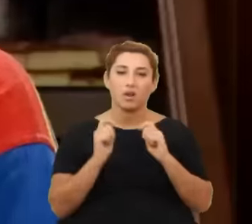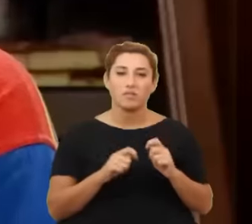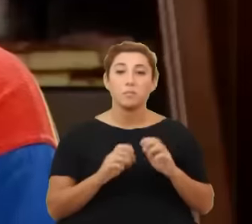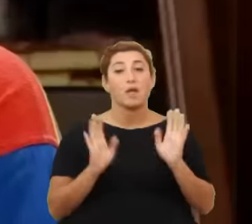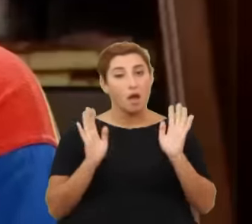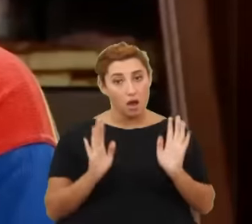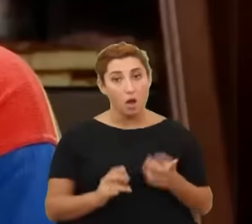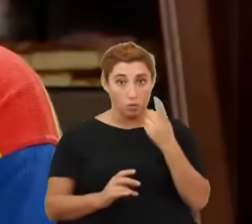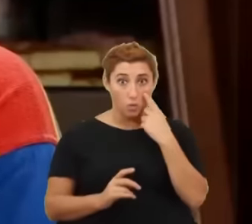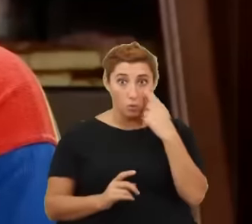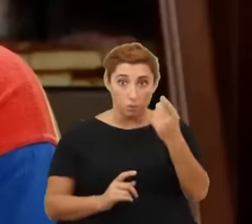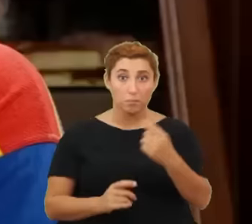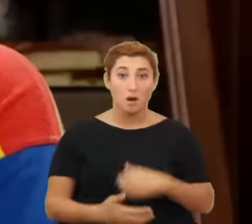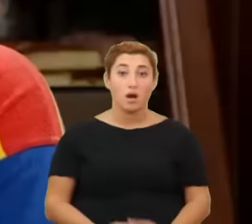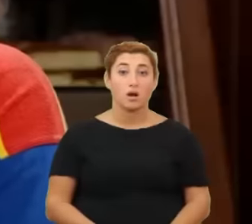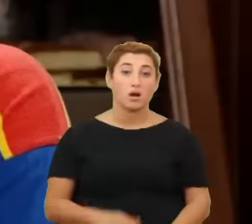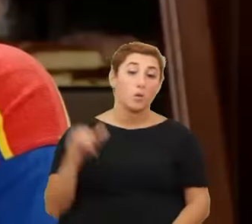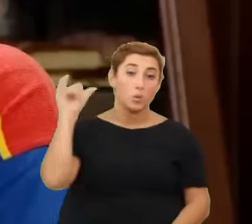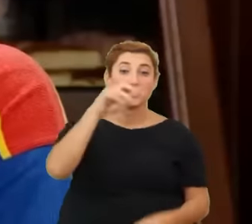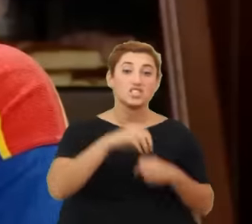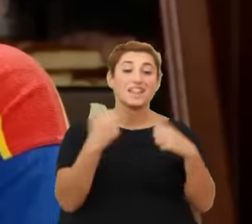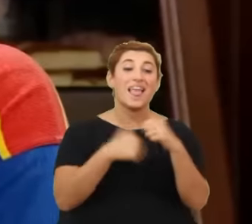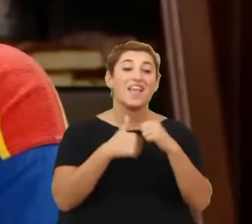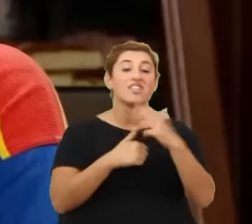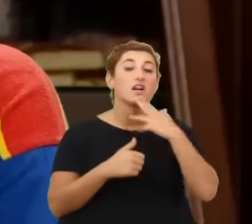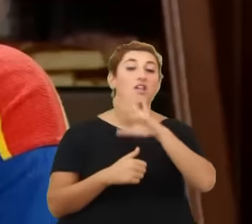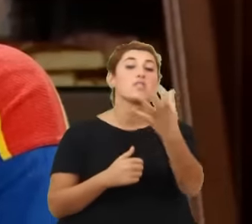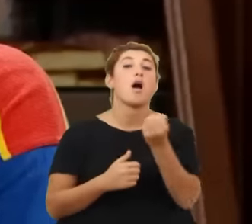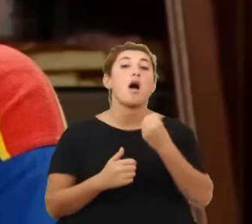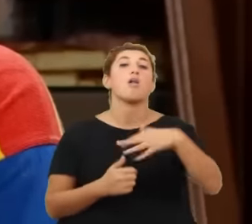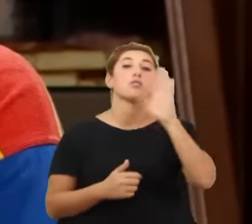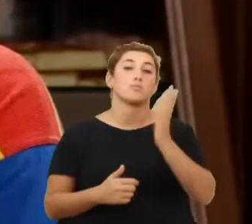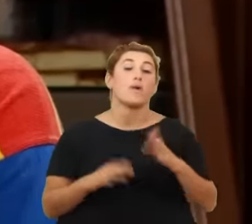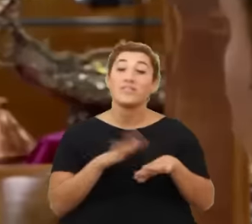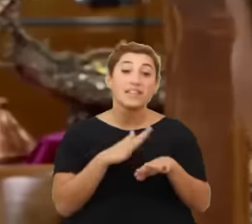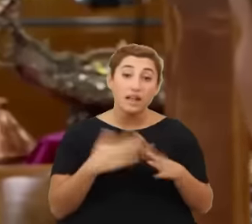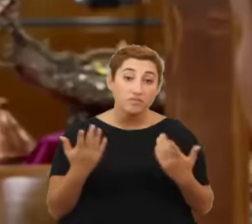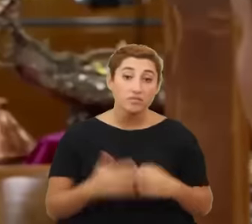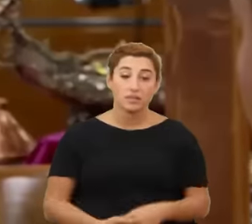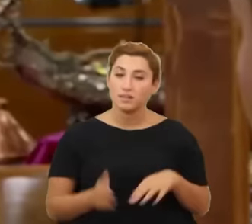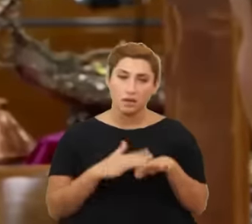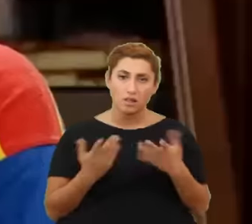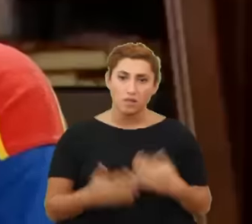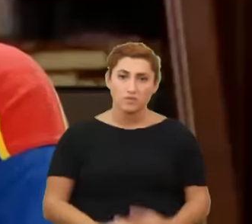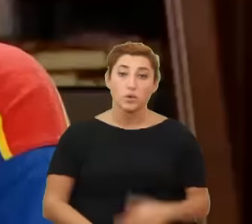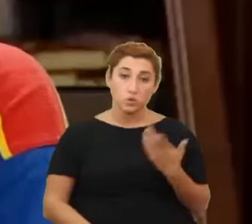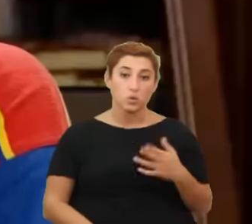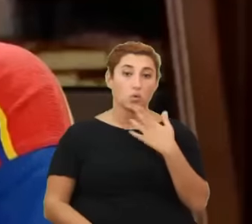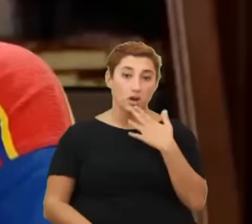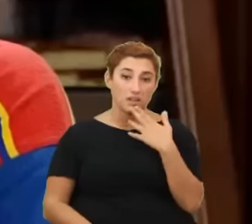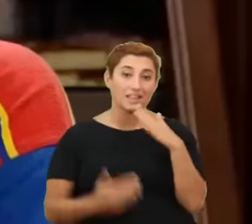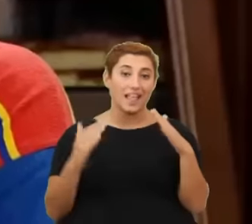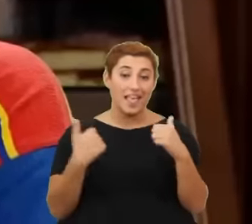Ya gördün mü bak? Hava yolları bile evli barklı kadını hostes yapmıyor. Neden? Neden? Çünkü